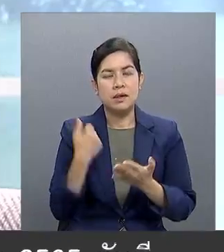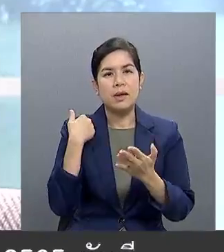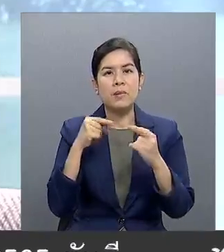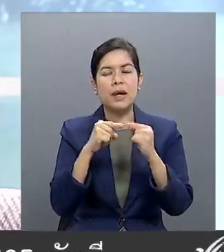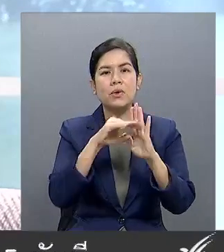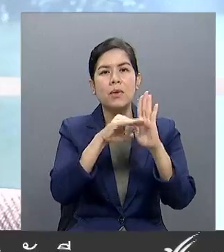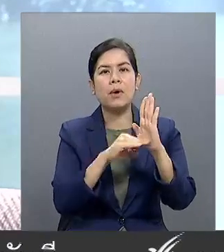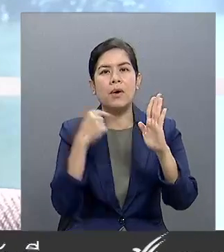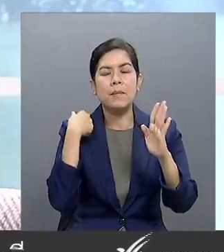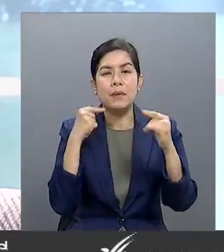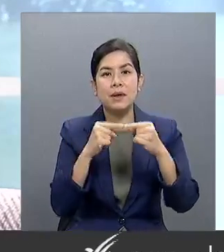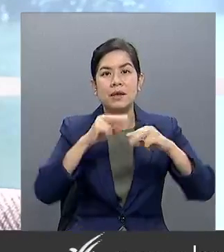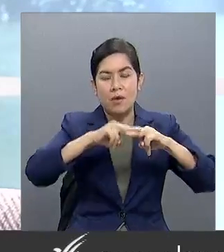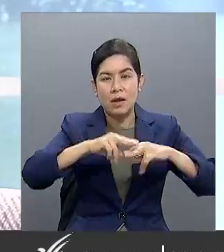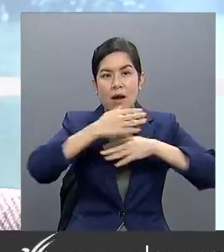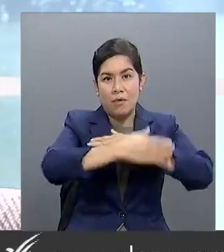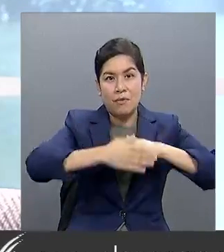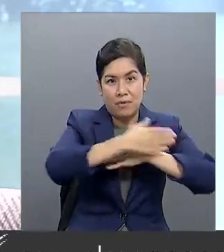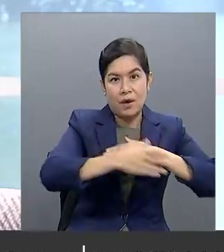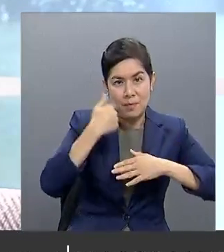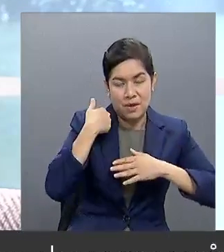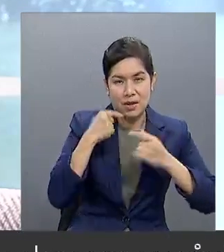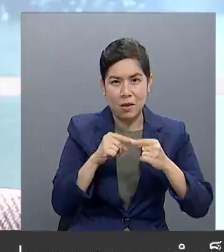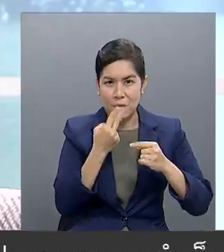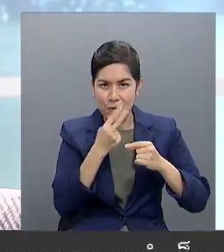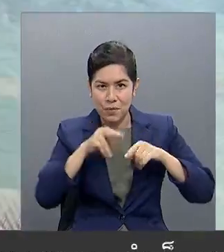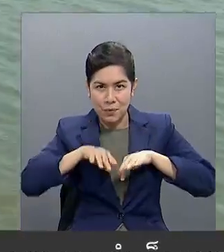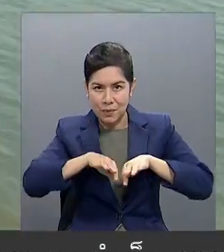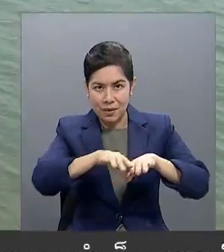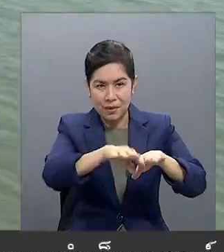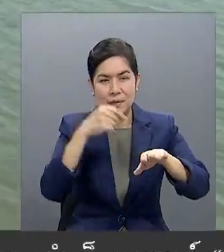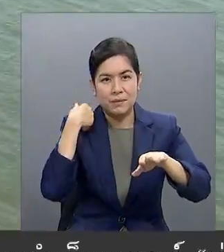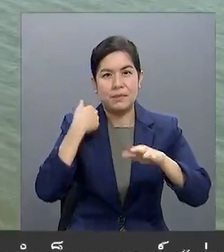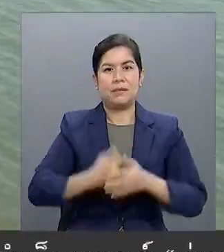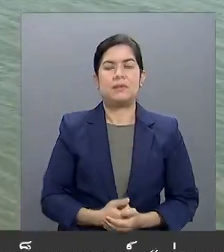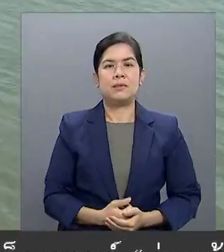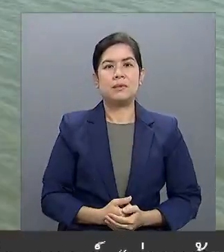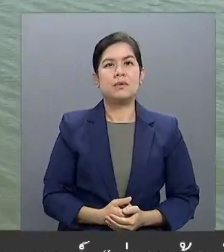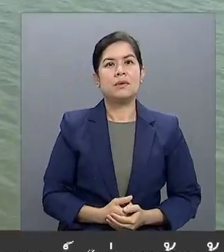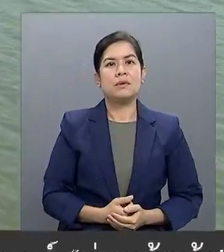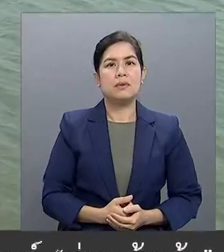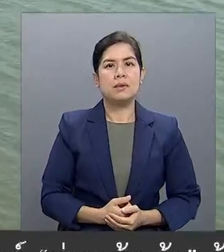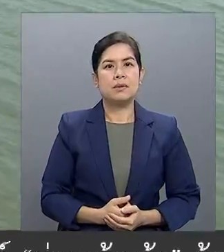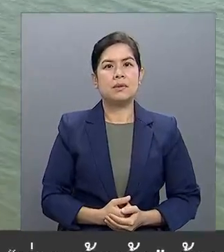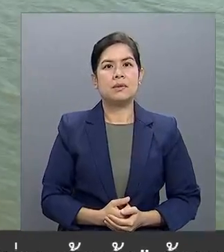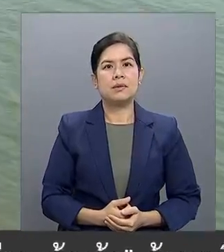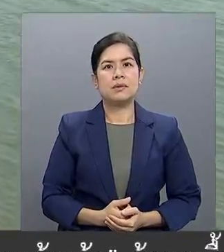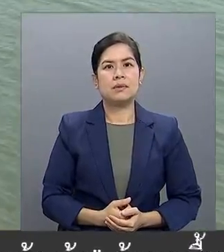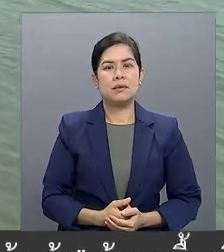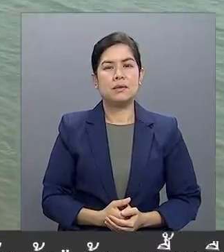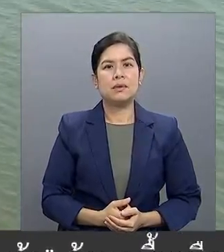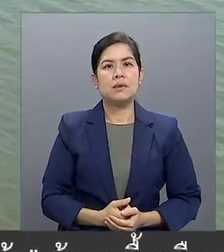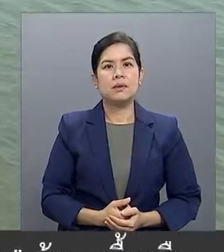เหมือนรถไฟแล่นอยู่บนน้ำเลยครับไปดูภาพบรรยากาศกันหน่อยครับต้องบอกว่าเป็นน้ำจิ้มก่อนตอนนี้รถไฟ